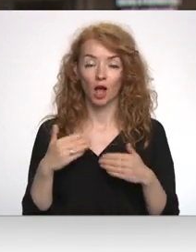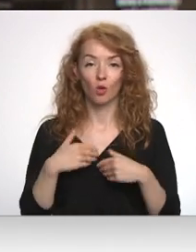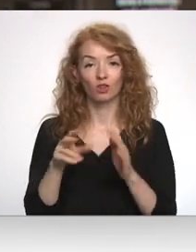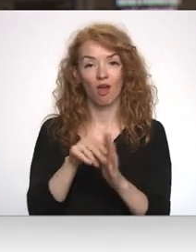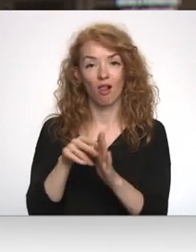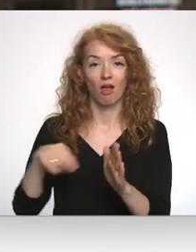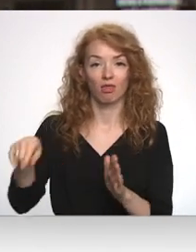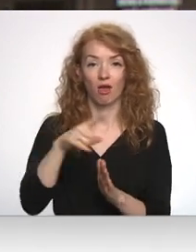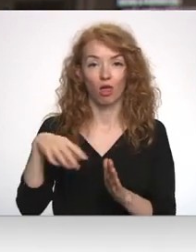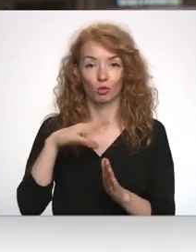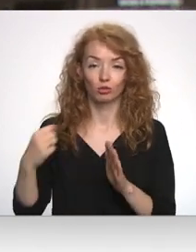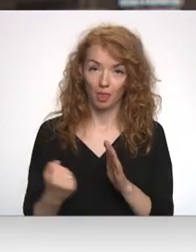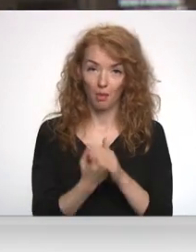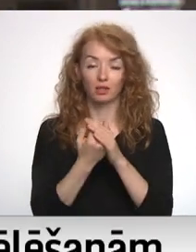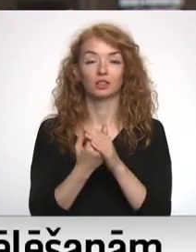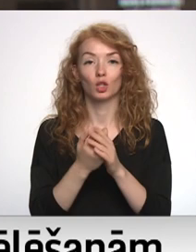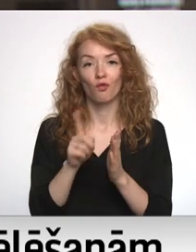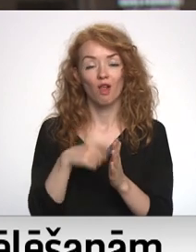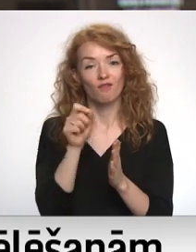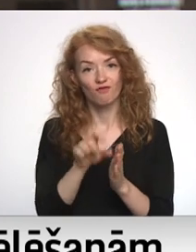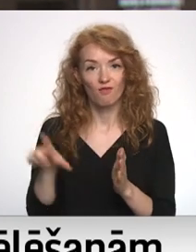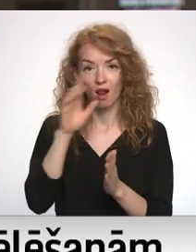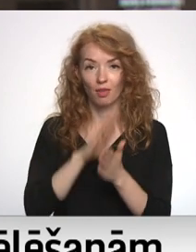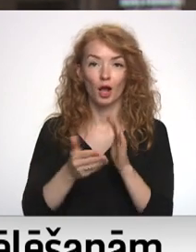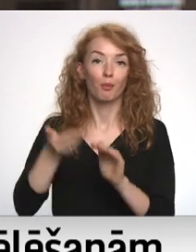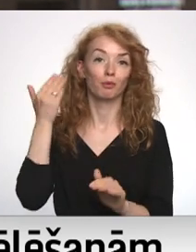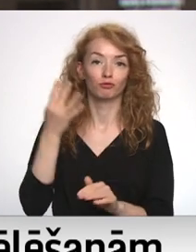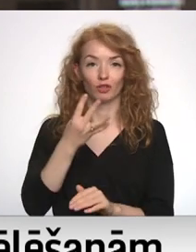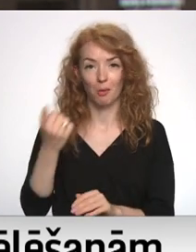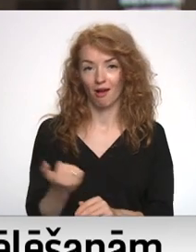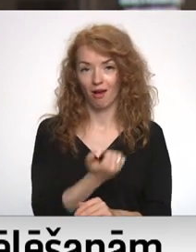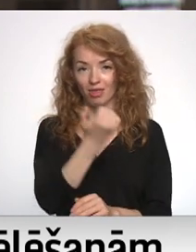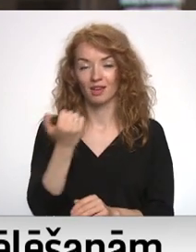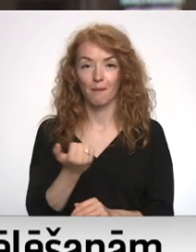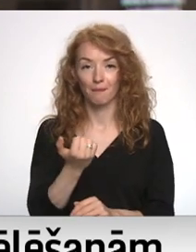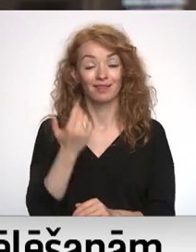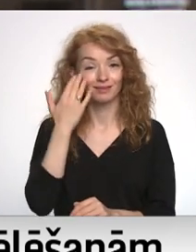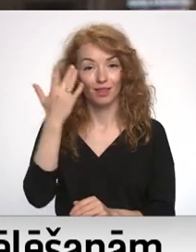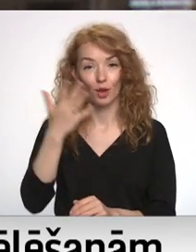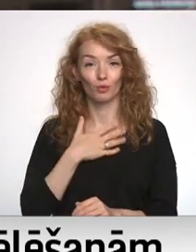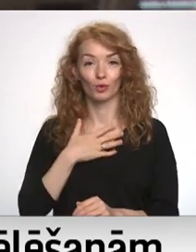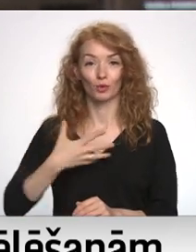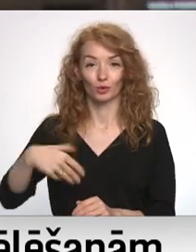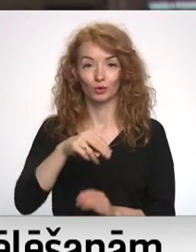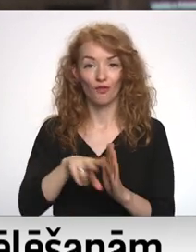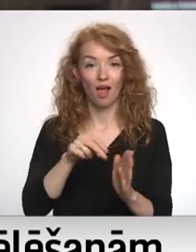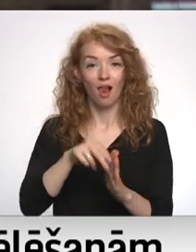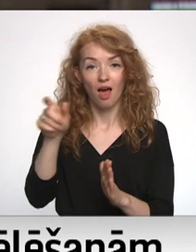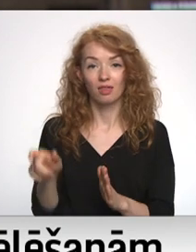tikpat liels vai vēl lielāks, kādu mēs saņēmām pirms 4 gadiem. Es ceru, ka mūsu vēlētājiem ir